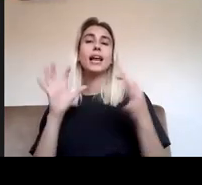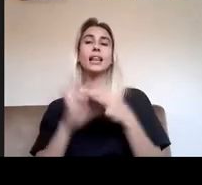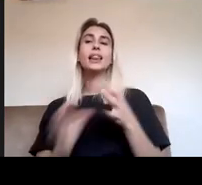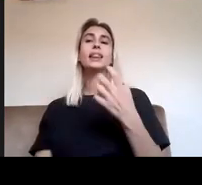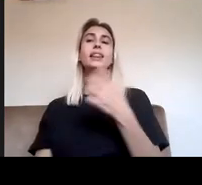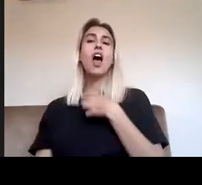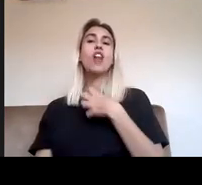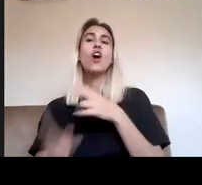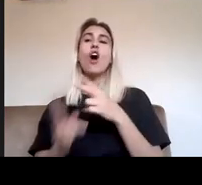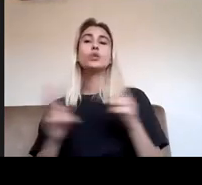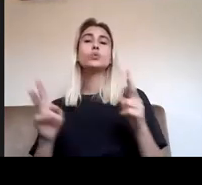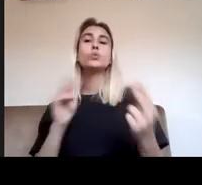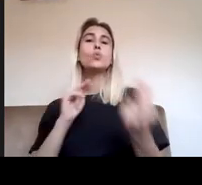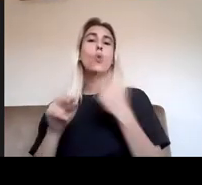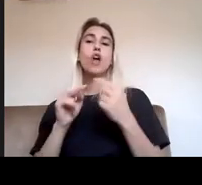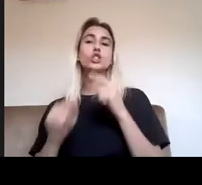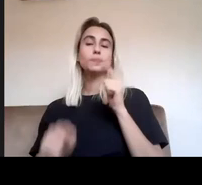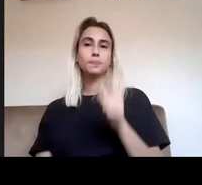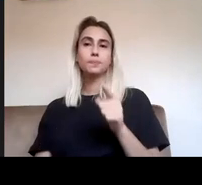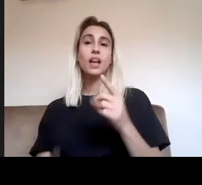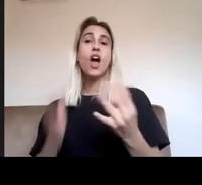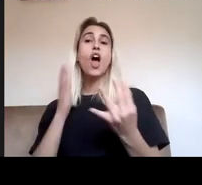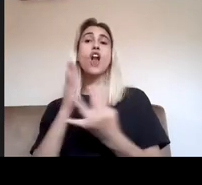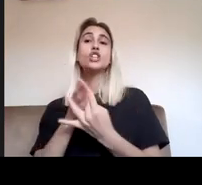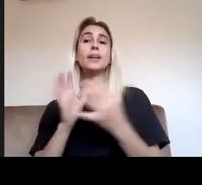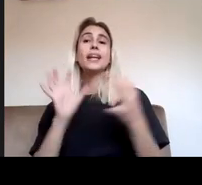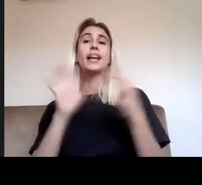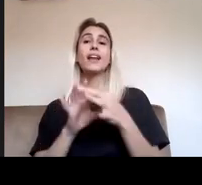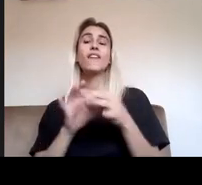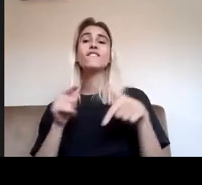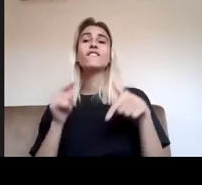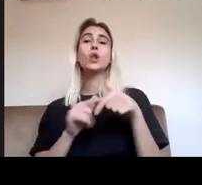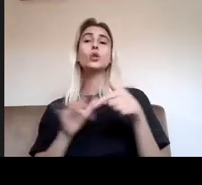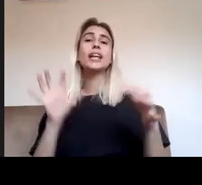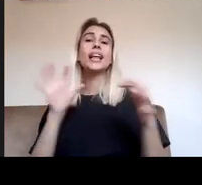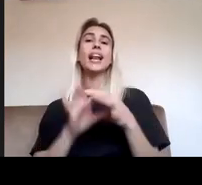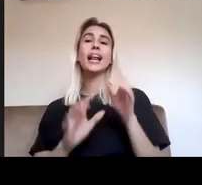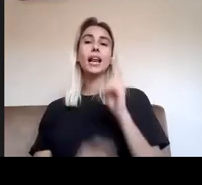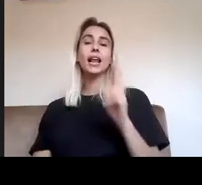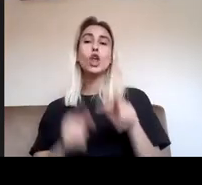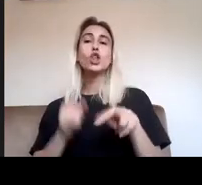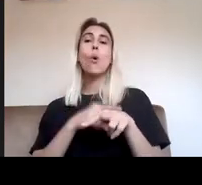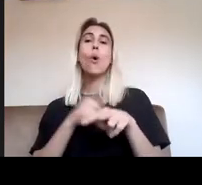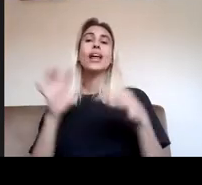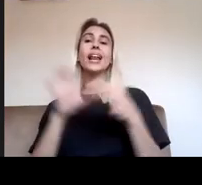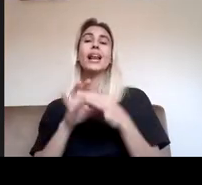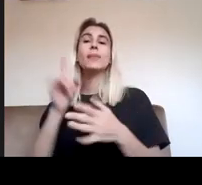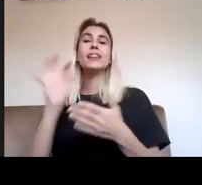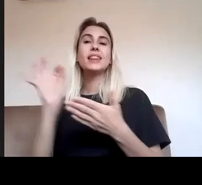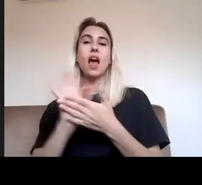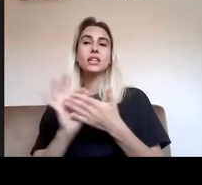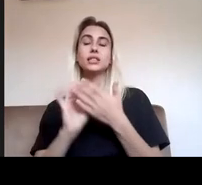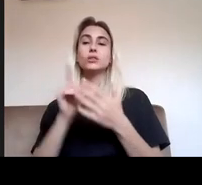açımdan ben ulaşım tabii bacağındayım ama erişilebilirlikle ilgili fakültelere ilgili YÖK'e ilgili bir yazıyla YÖK'ün